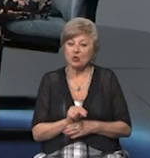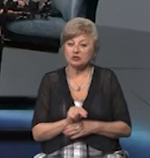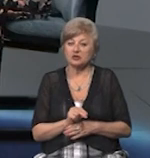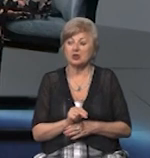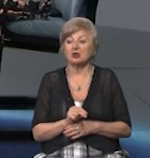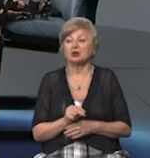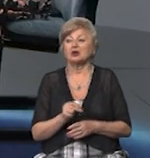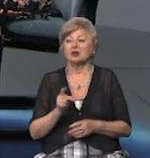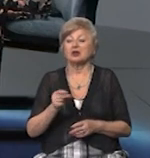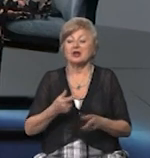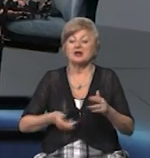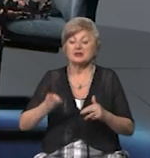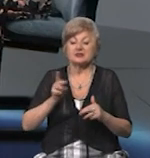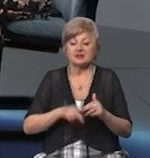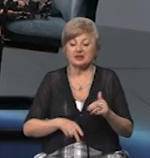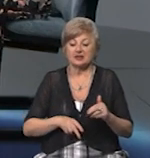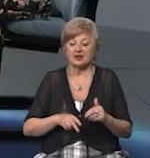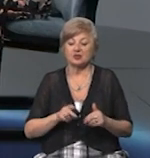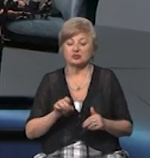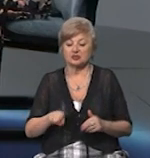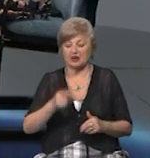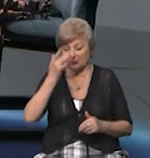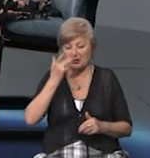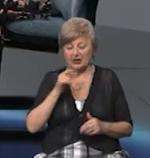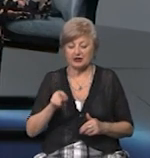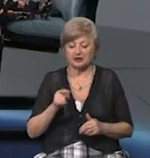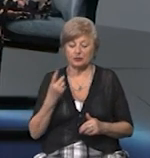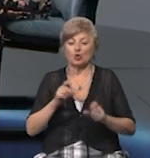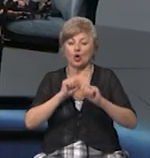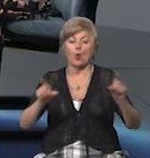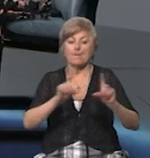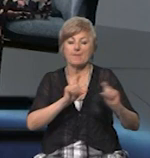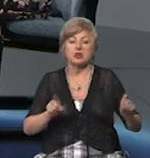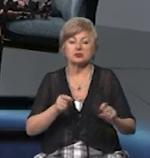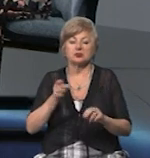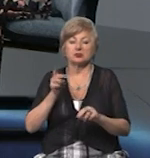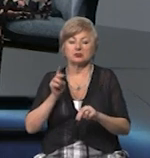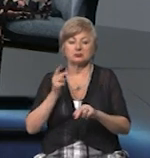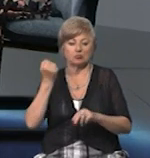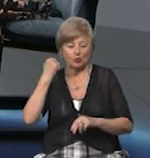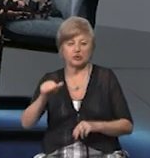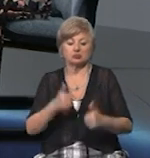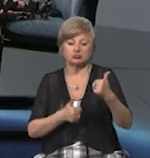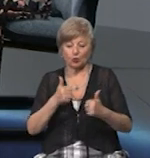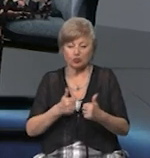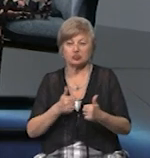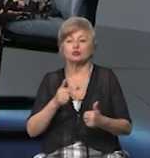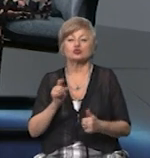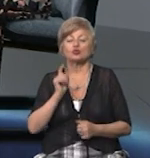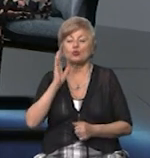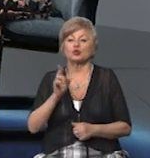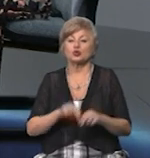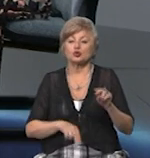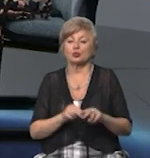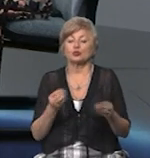торги. Вони завершилися 10 липня. Дві компанії подавалися, одна з них перемогла. Тому що запропонувала ліпшу